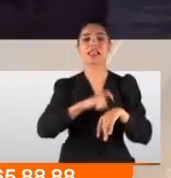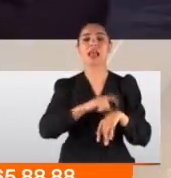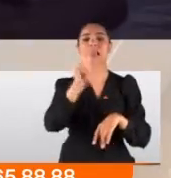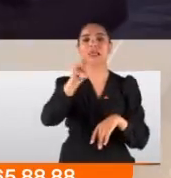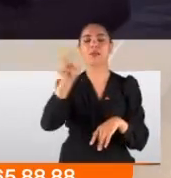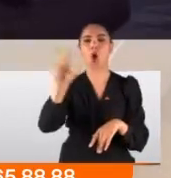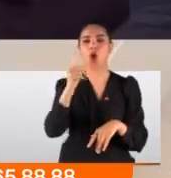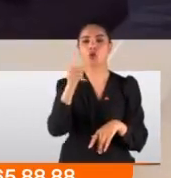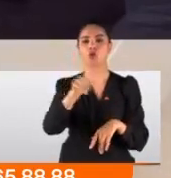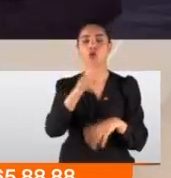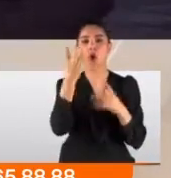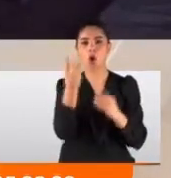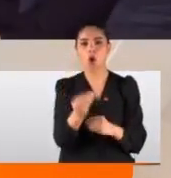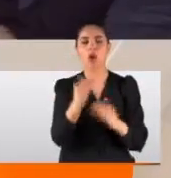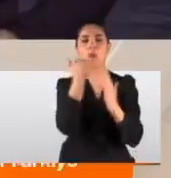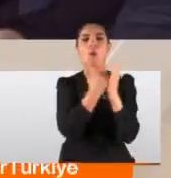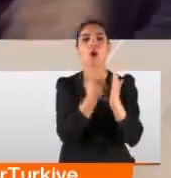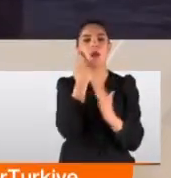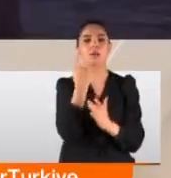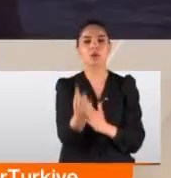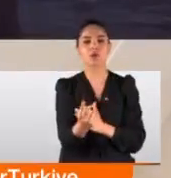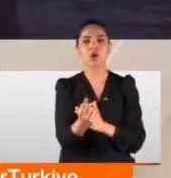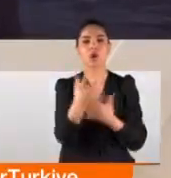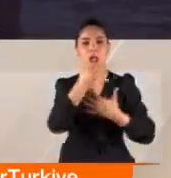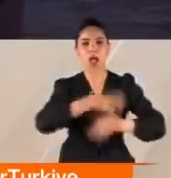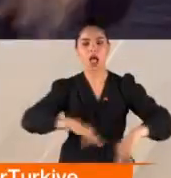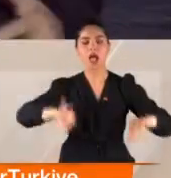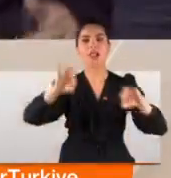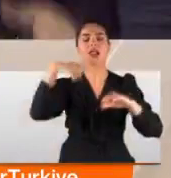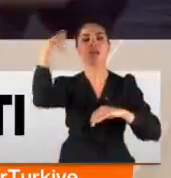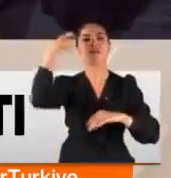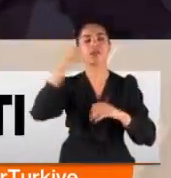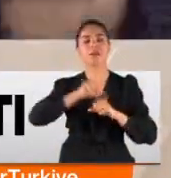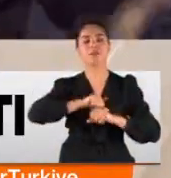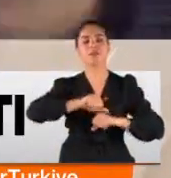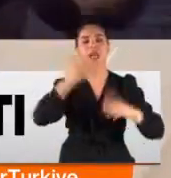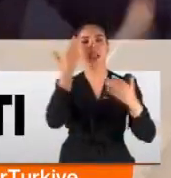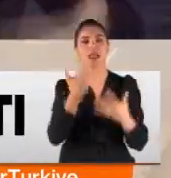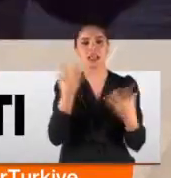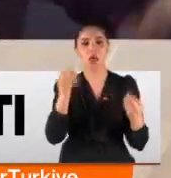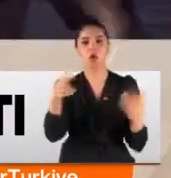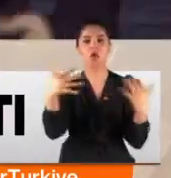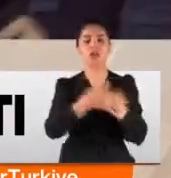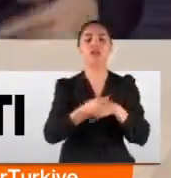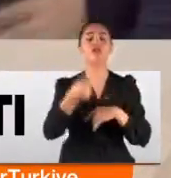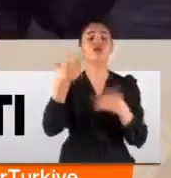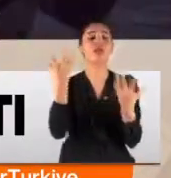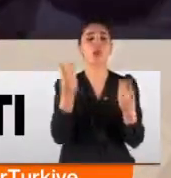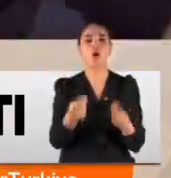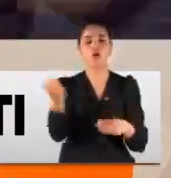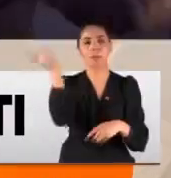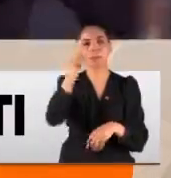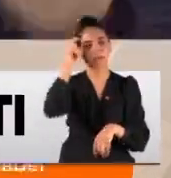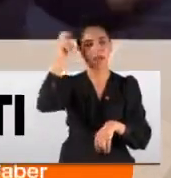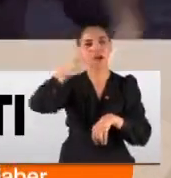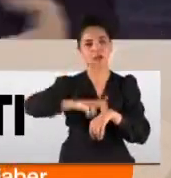orada gerçekleştirilecek olan program çerçevesinde hazırlanan belgeseller gösterilecek. O gece yaşananlar bir kez daha hafızalarda canlanacak.